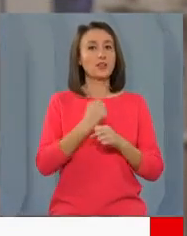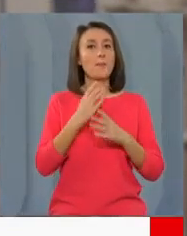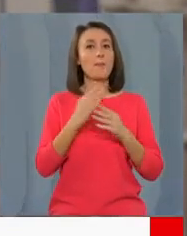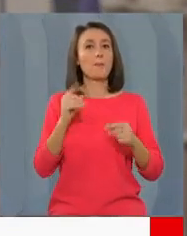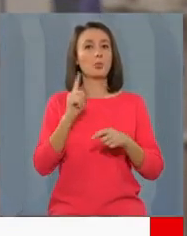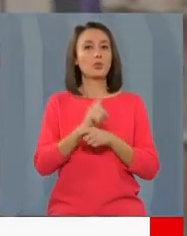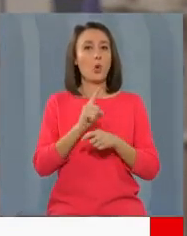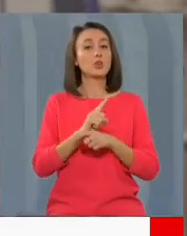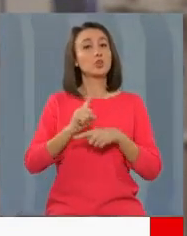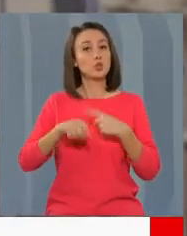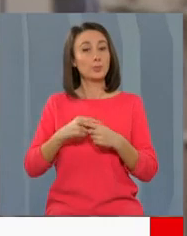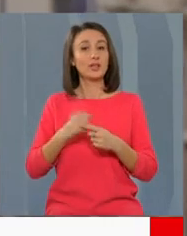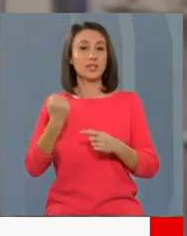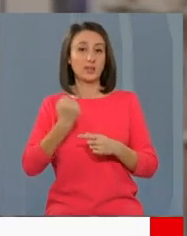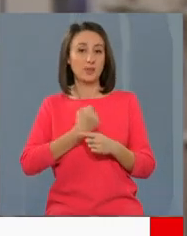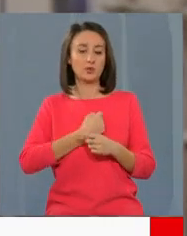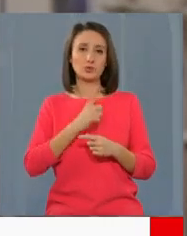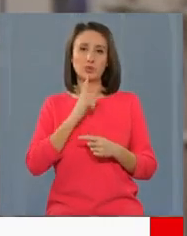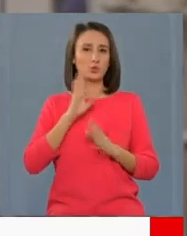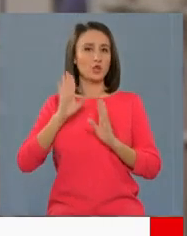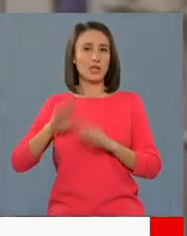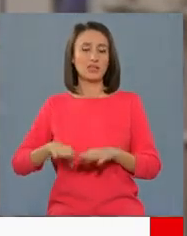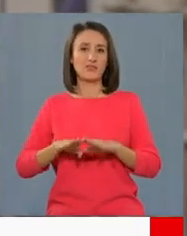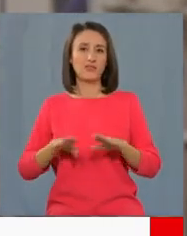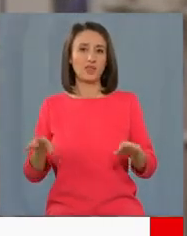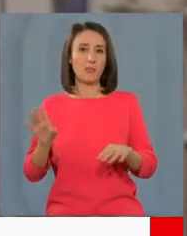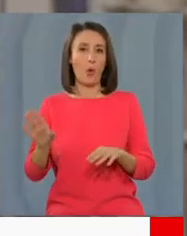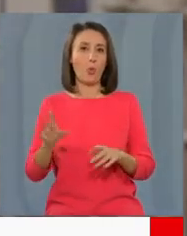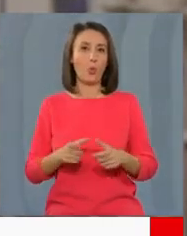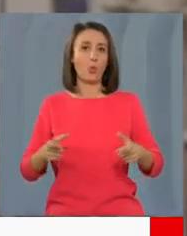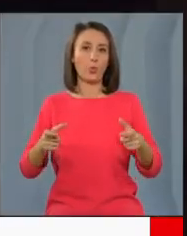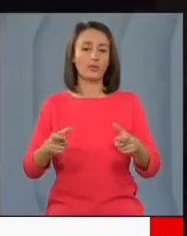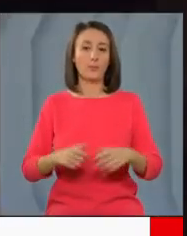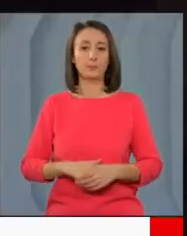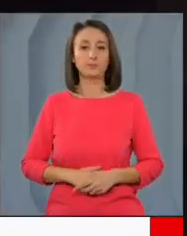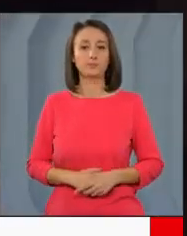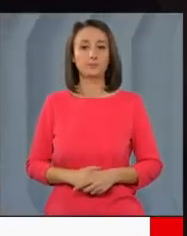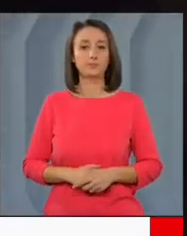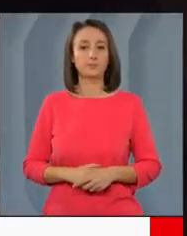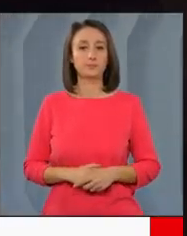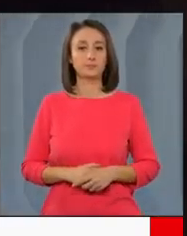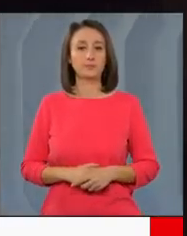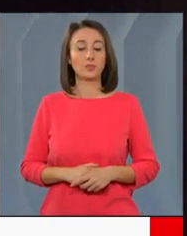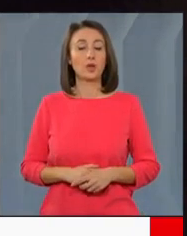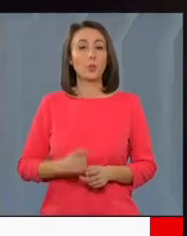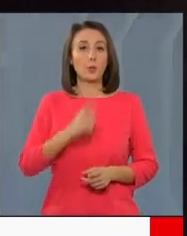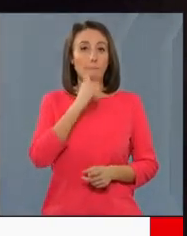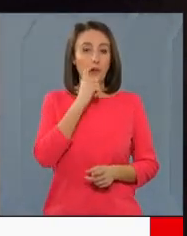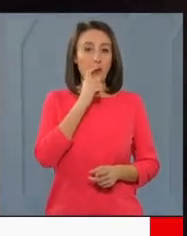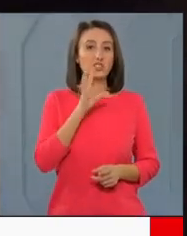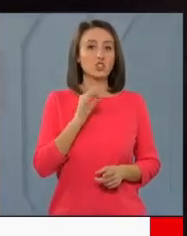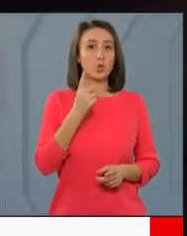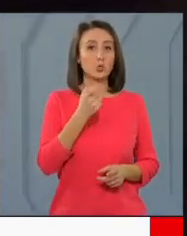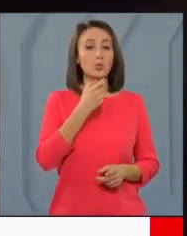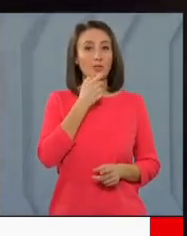multe ori. După aceea, criminalul pur și simplu și-a lăsat victima în curtea casei. Un bărbat în vârstă de